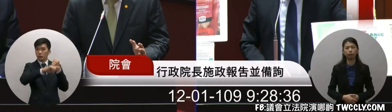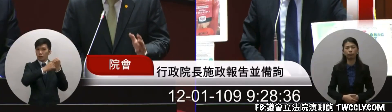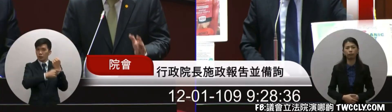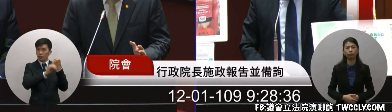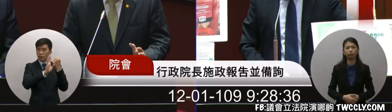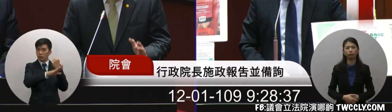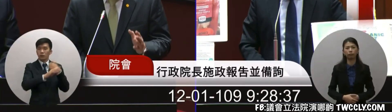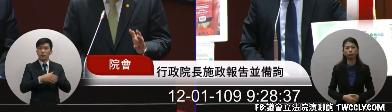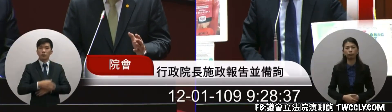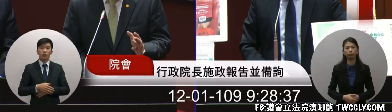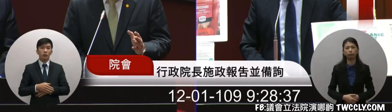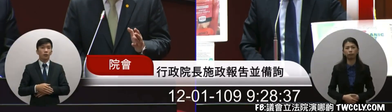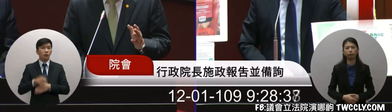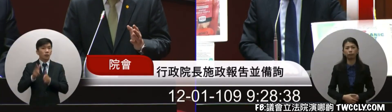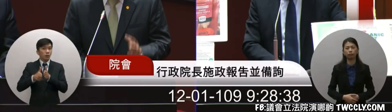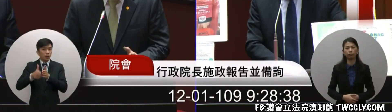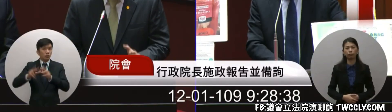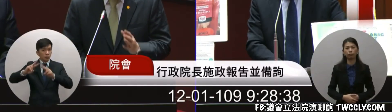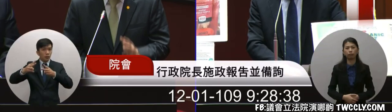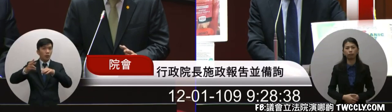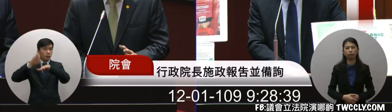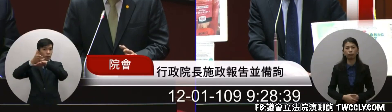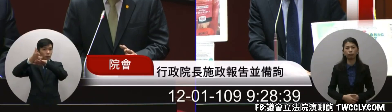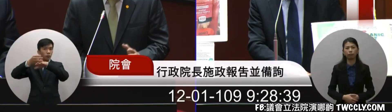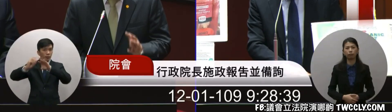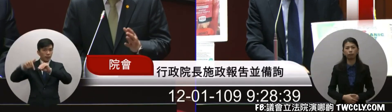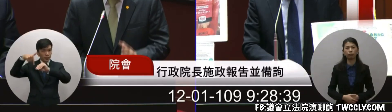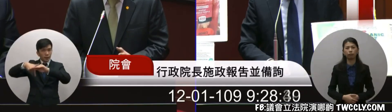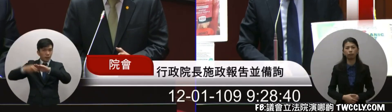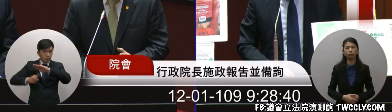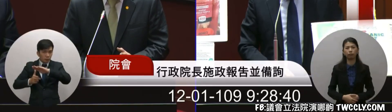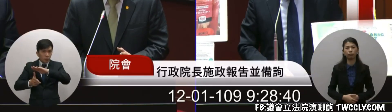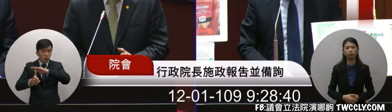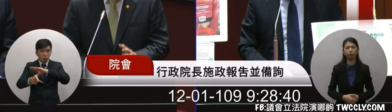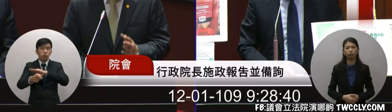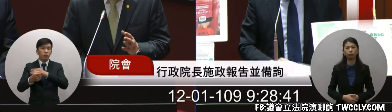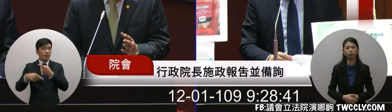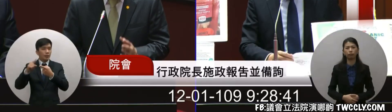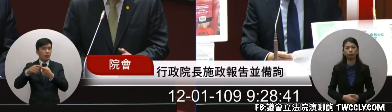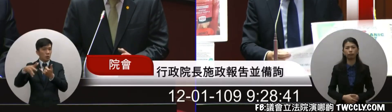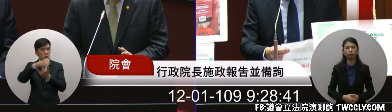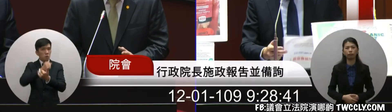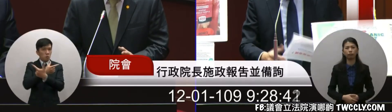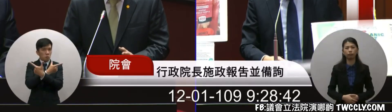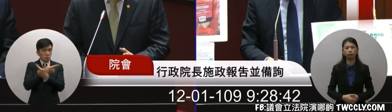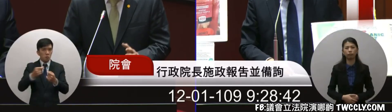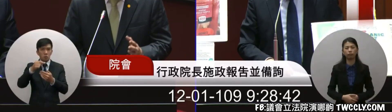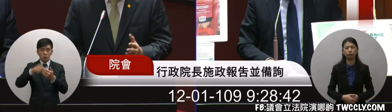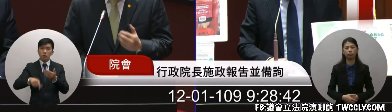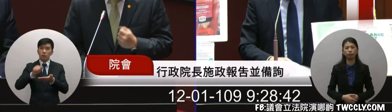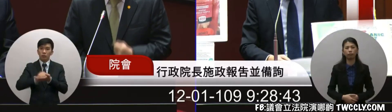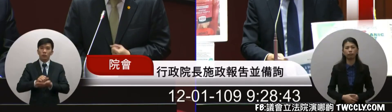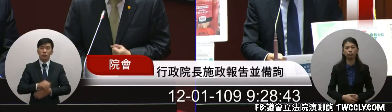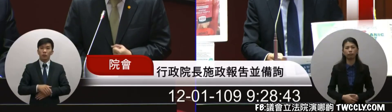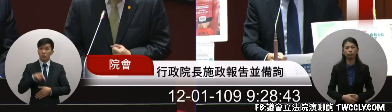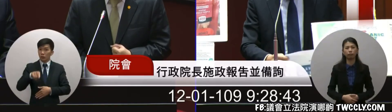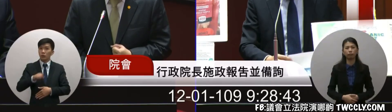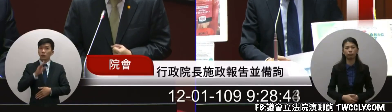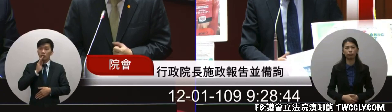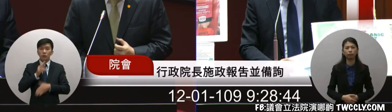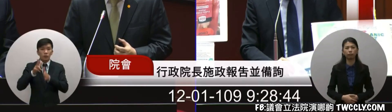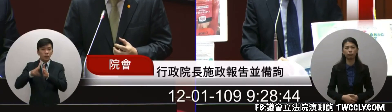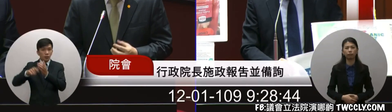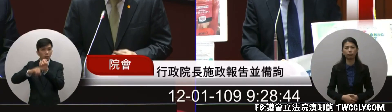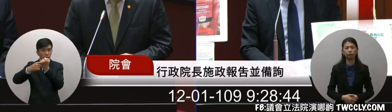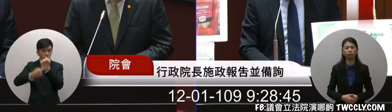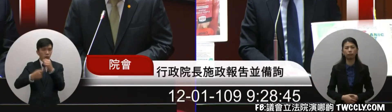路立体化不管高架或地下要不要做，这是应该全国一体，根据铁路法这个也是中央主管，